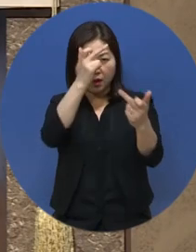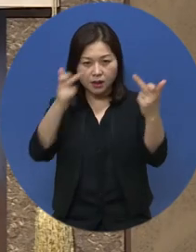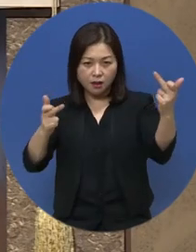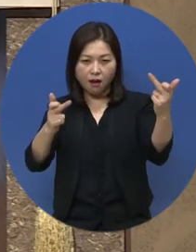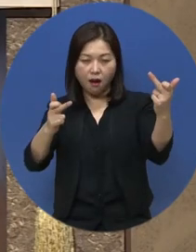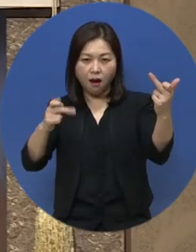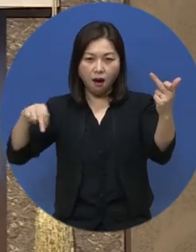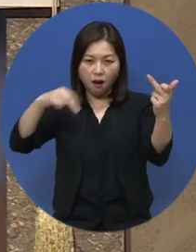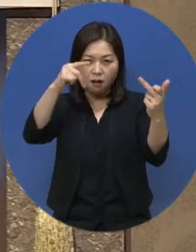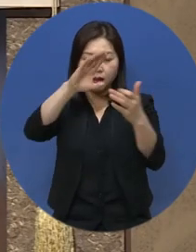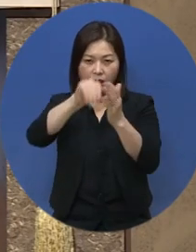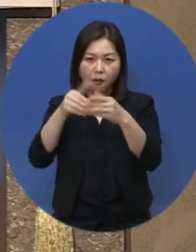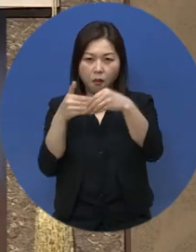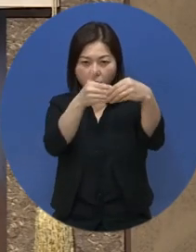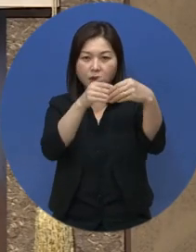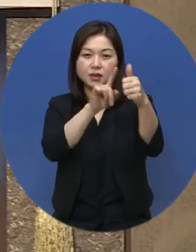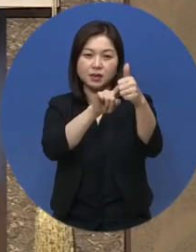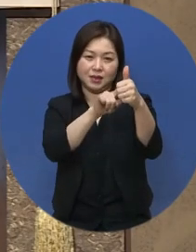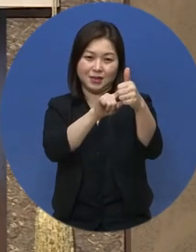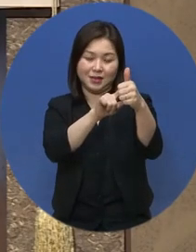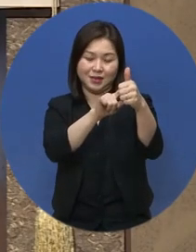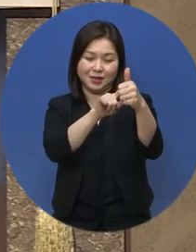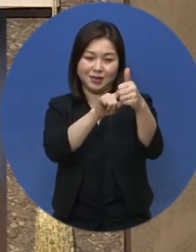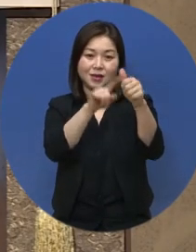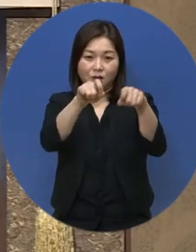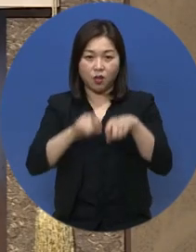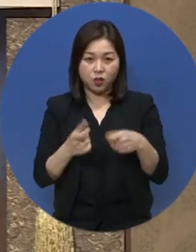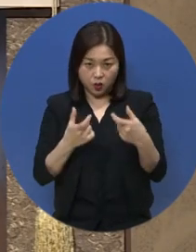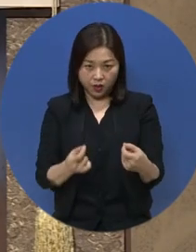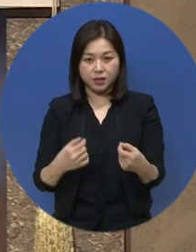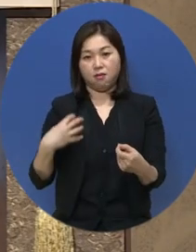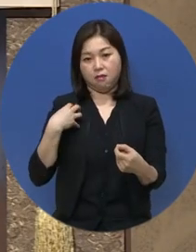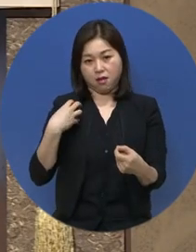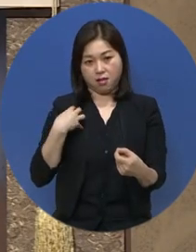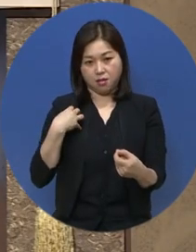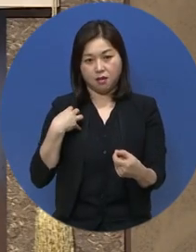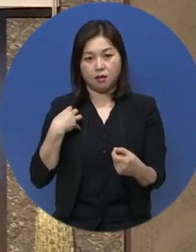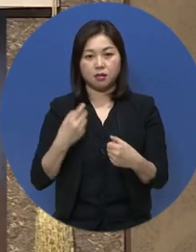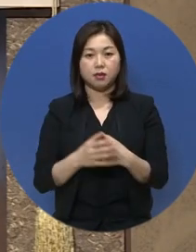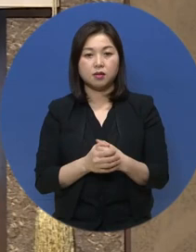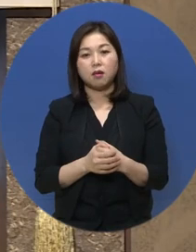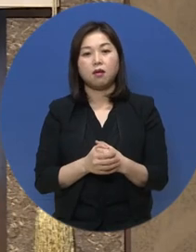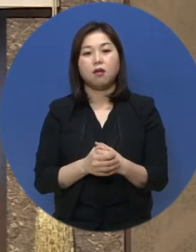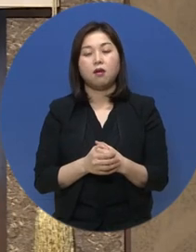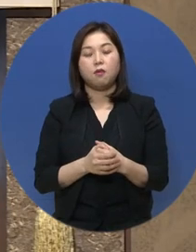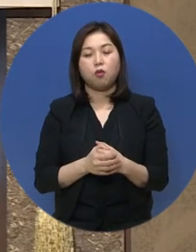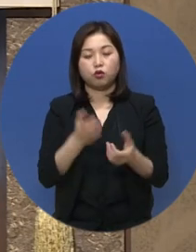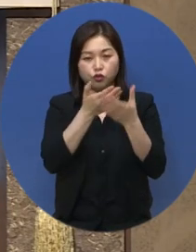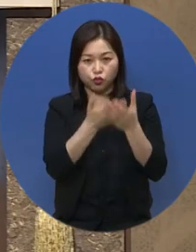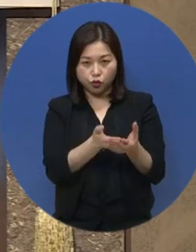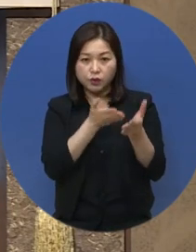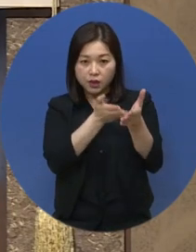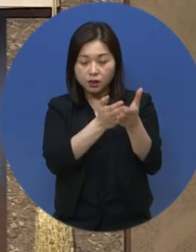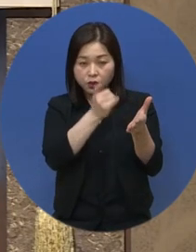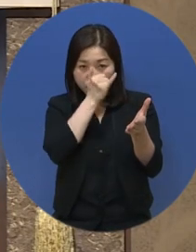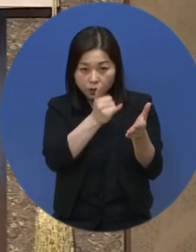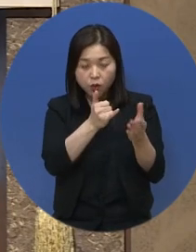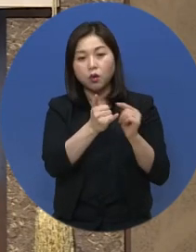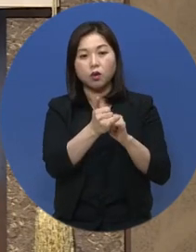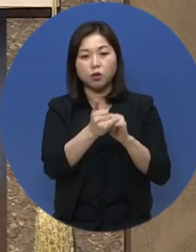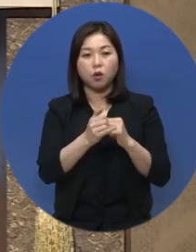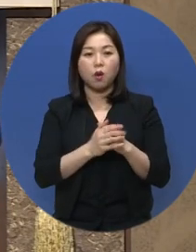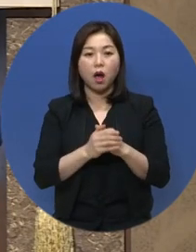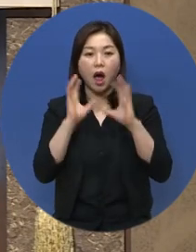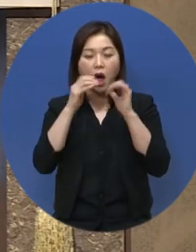해서 네. 이분들이 여러 가지 가이드라인을 제시하기도 하고 아동복지의 정체성, 지역아동센터가 저렇게 많이 있는데